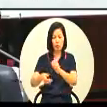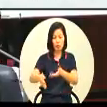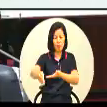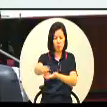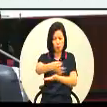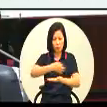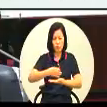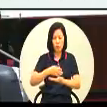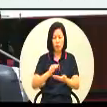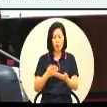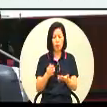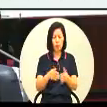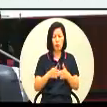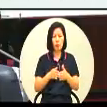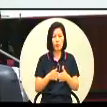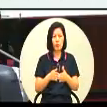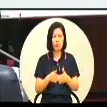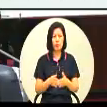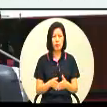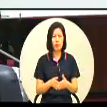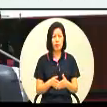空，无现金。